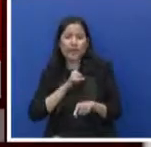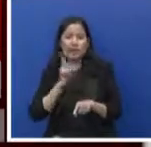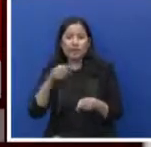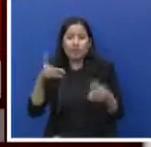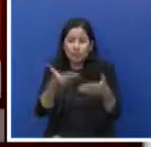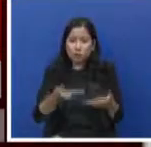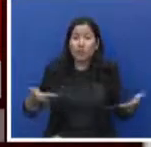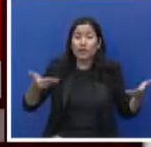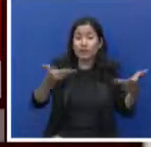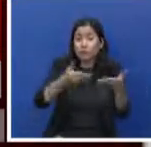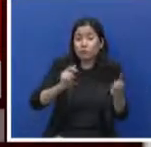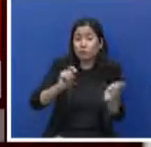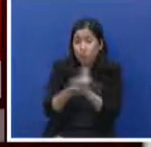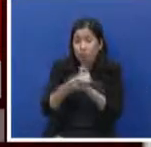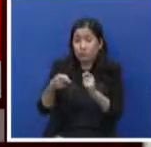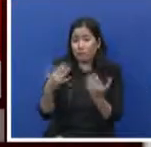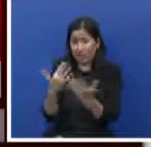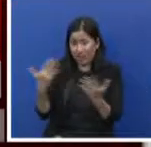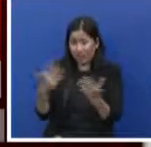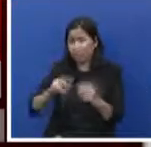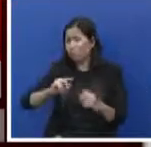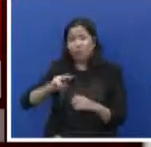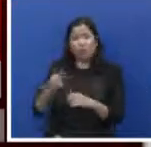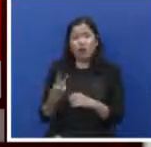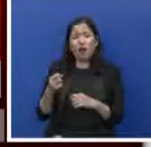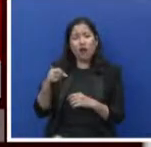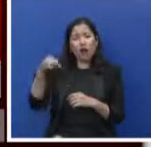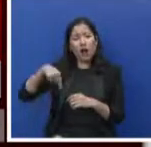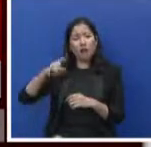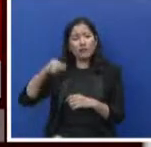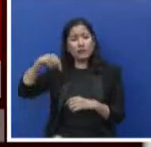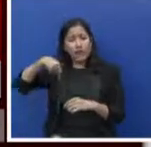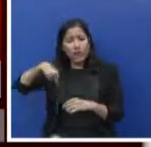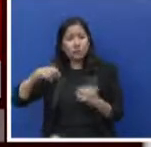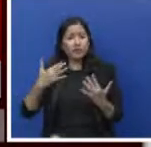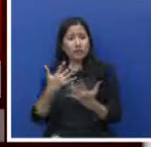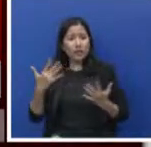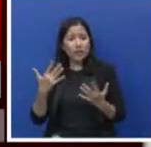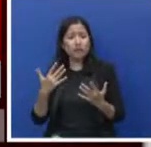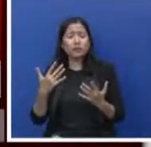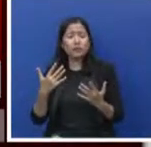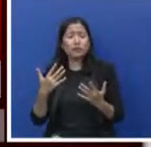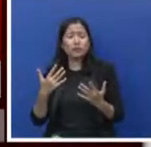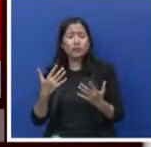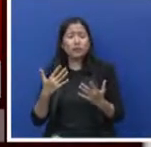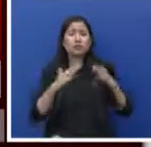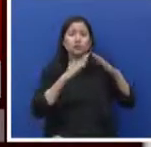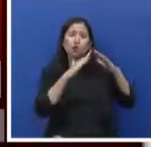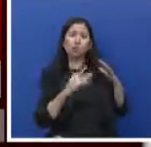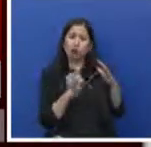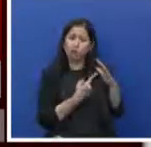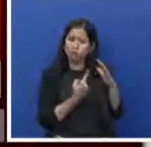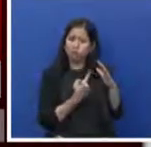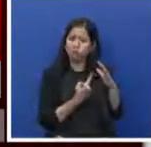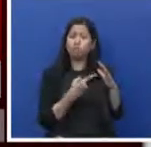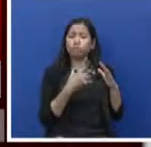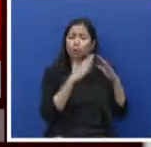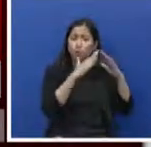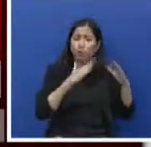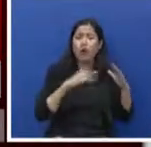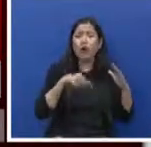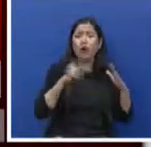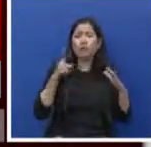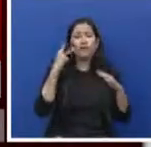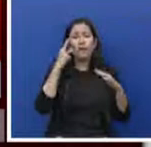perubahan perilaku masyarakat di mana mereka saat ini lebih banyak di rumah saja untuk terus